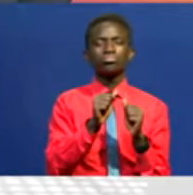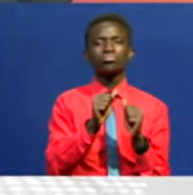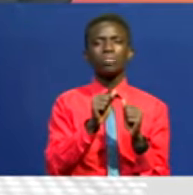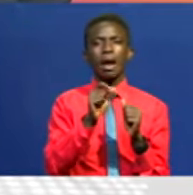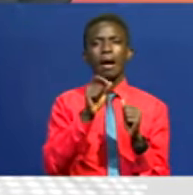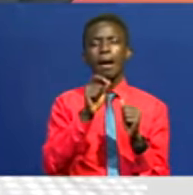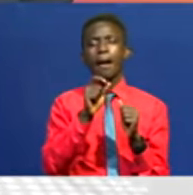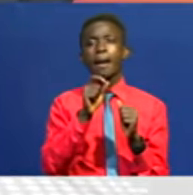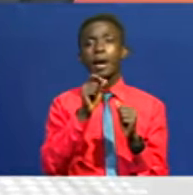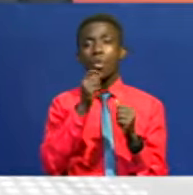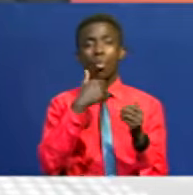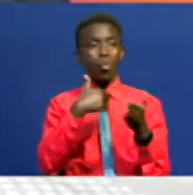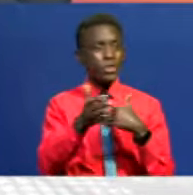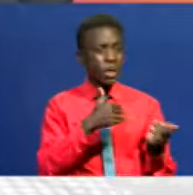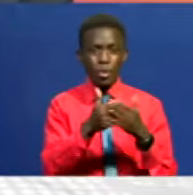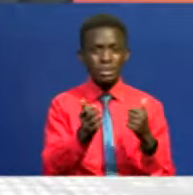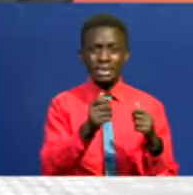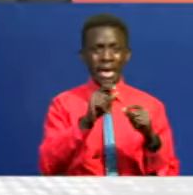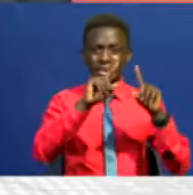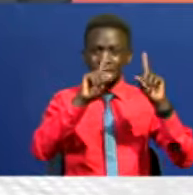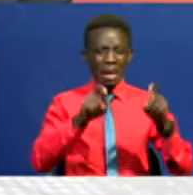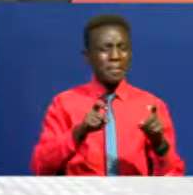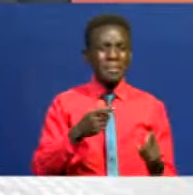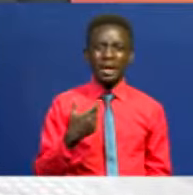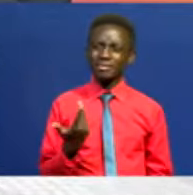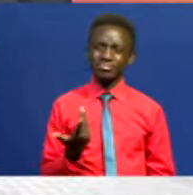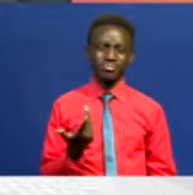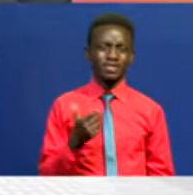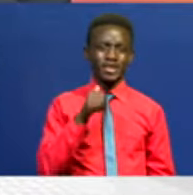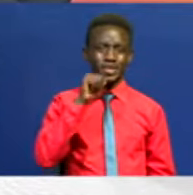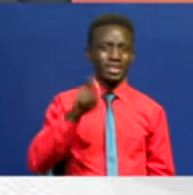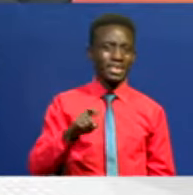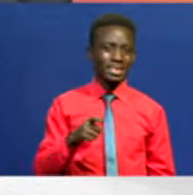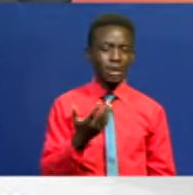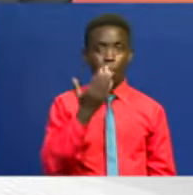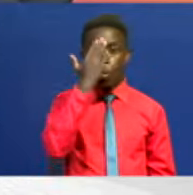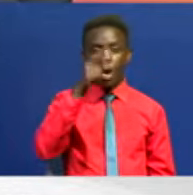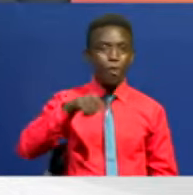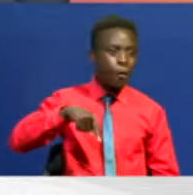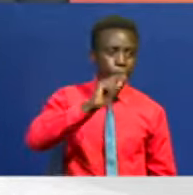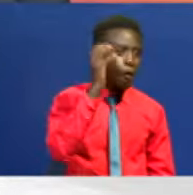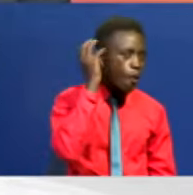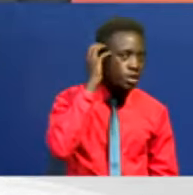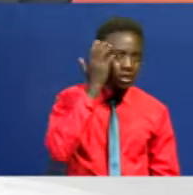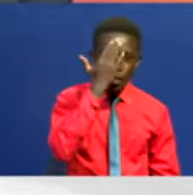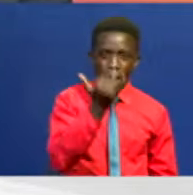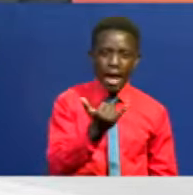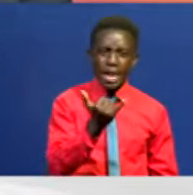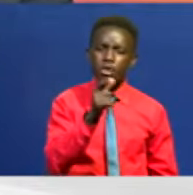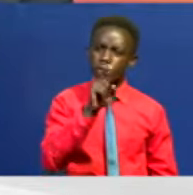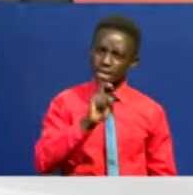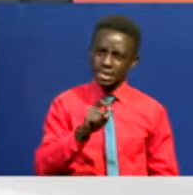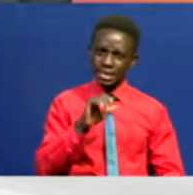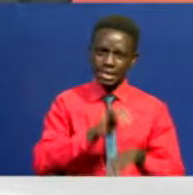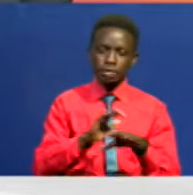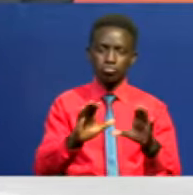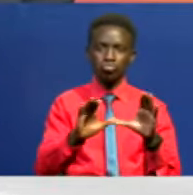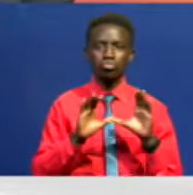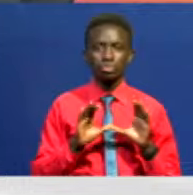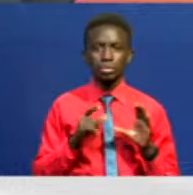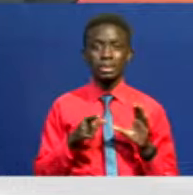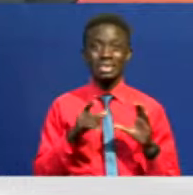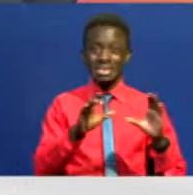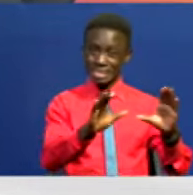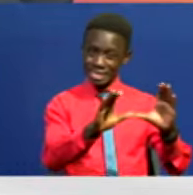need, because why in the first place uende college kufanya nini pale? You need to get certification, na sio certification